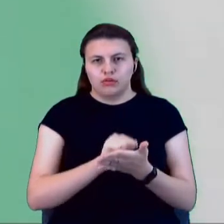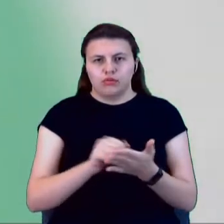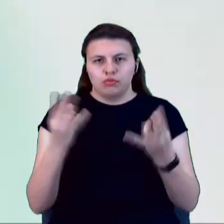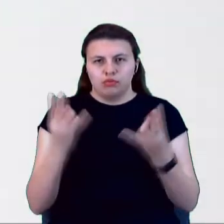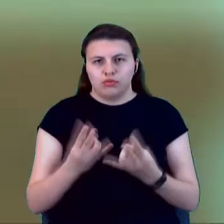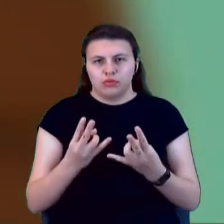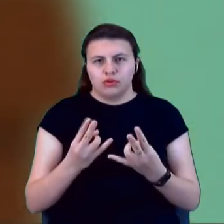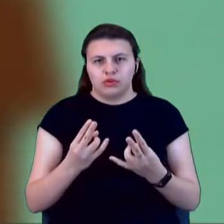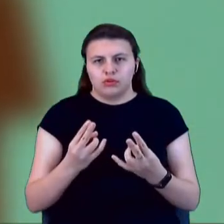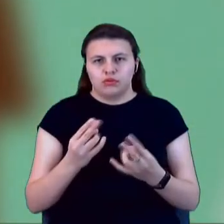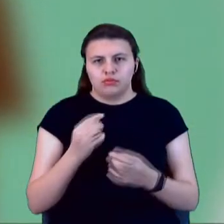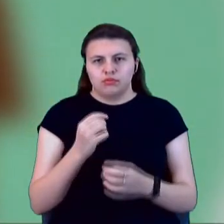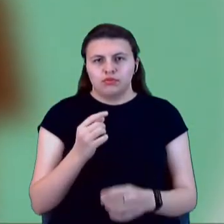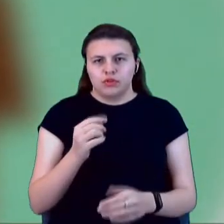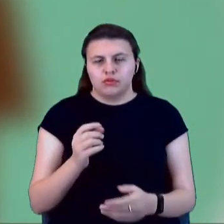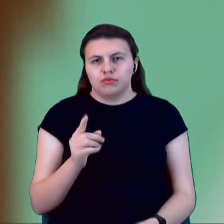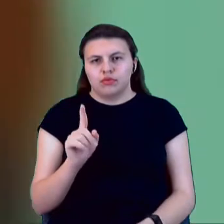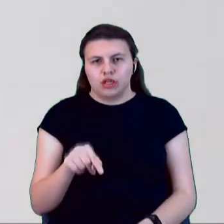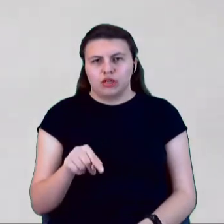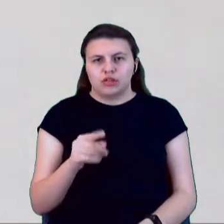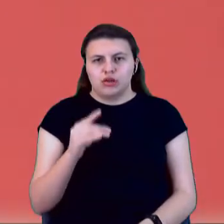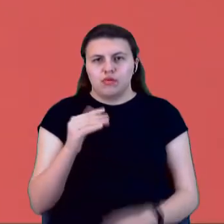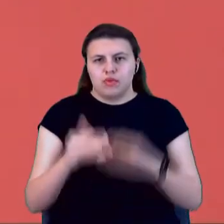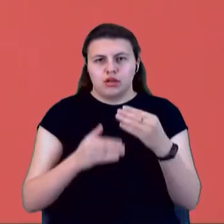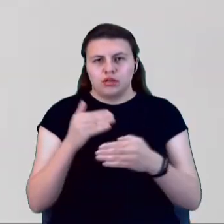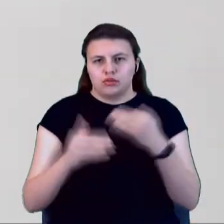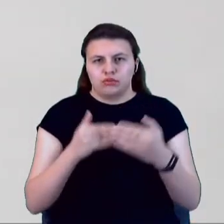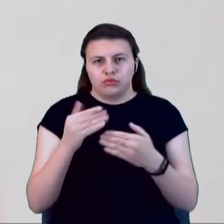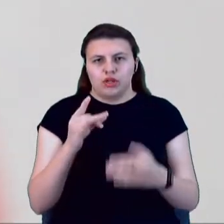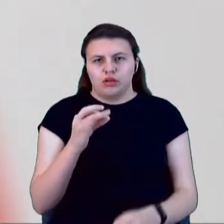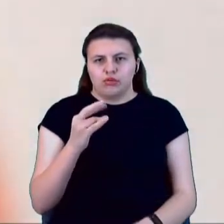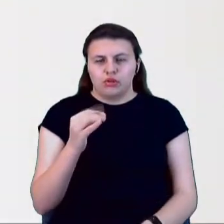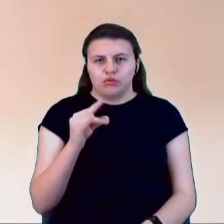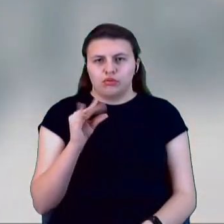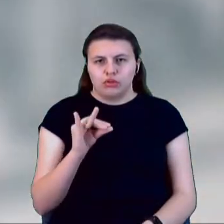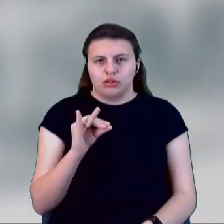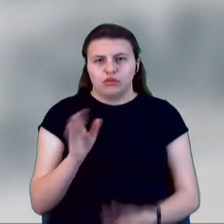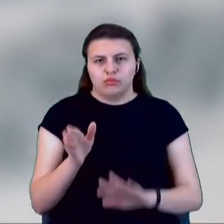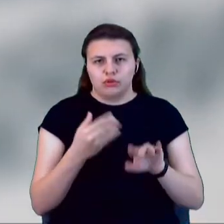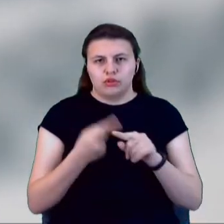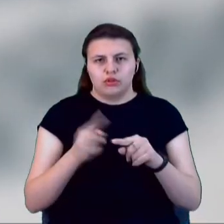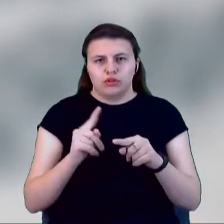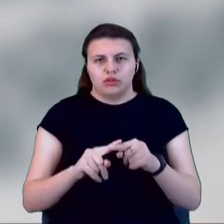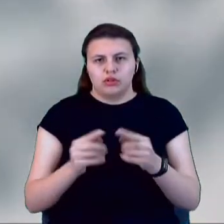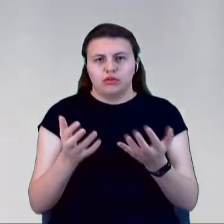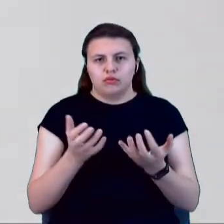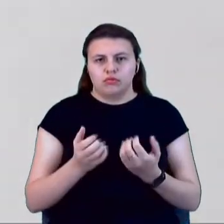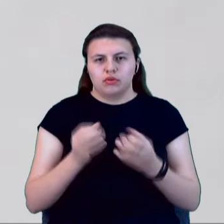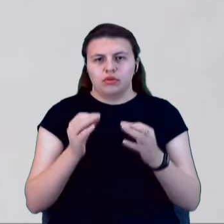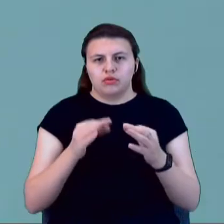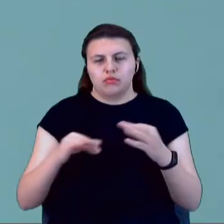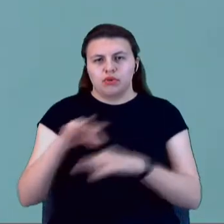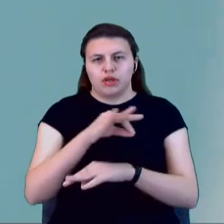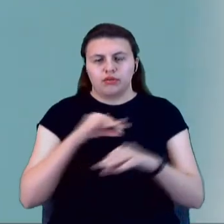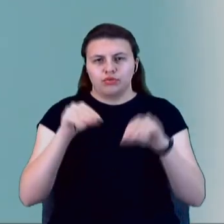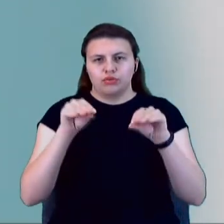раз повторюсь, запустить процедуру регуляторки и после этого принять проект решения в